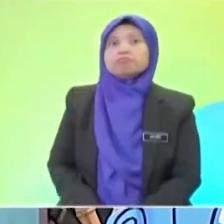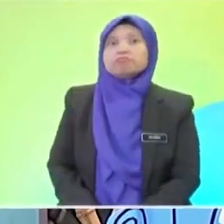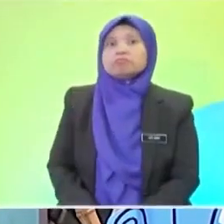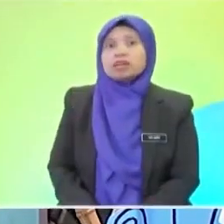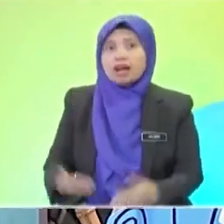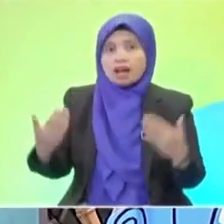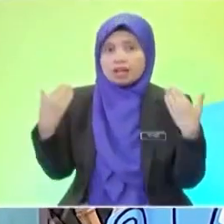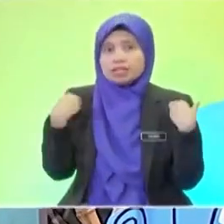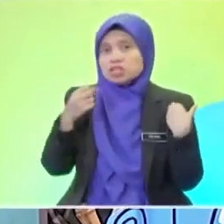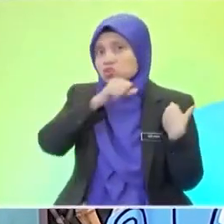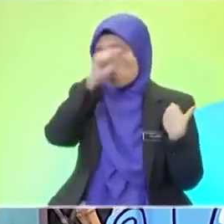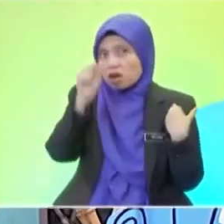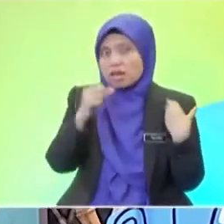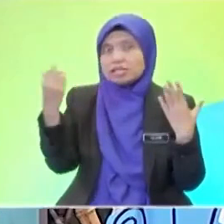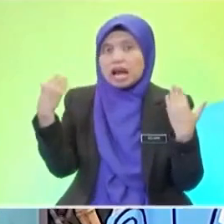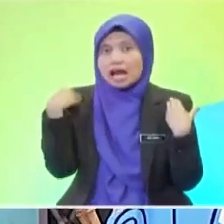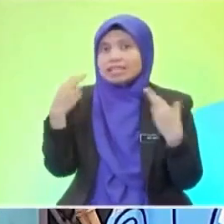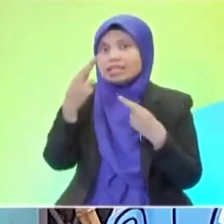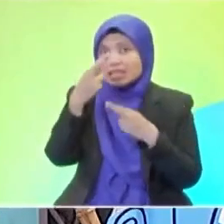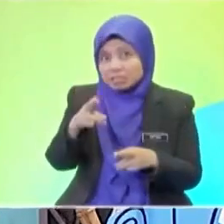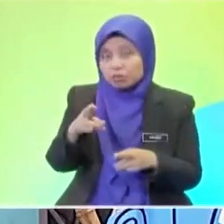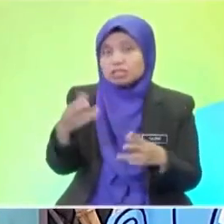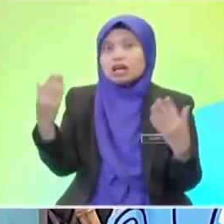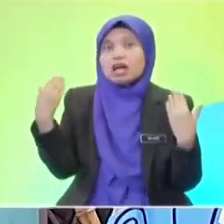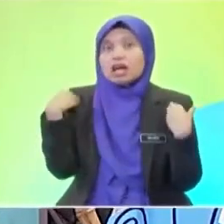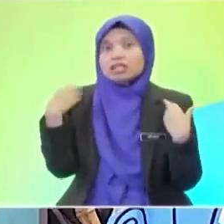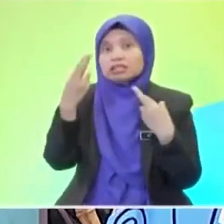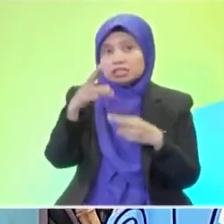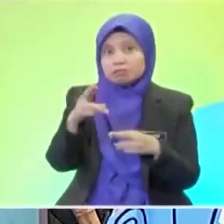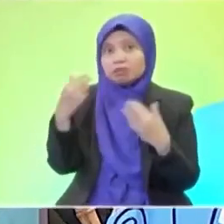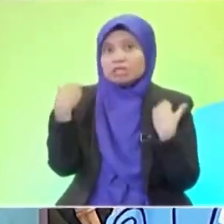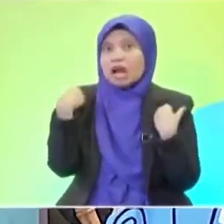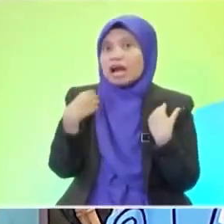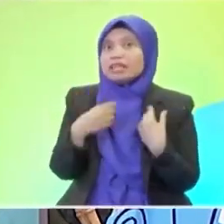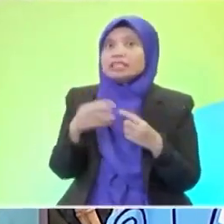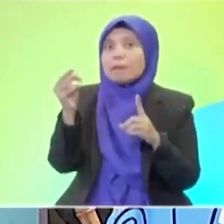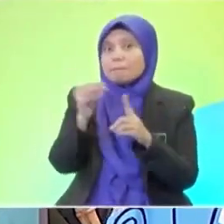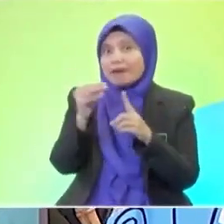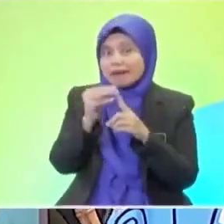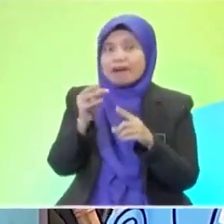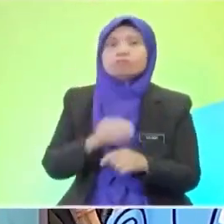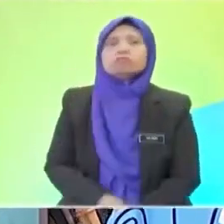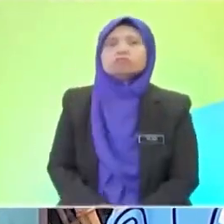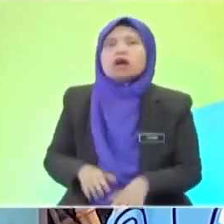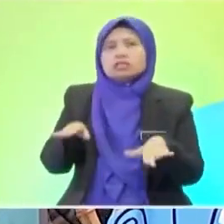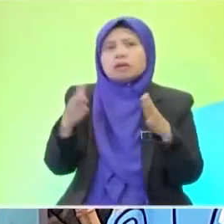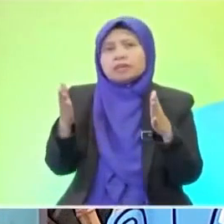ada soal lain ada respon ada respon ada mata macam-macam